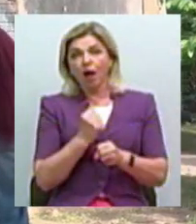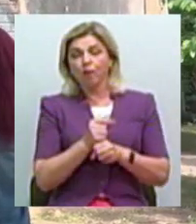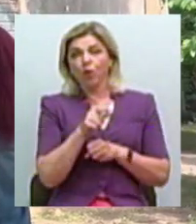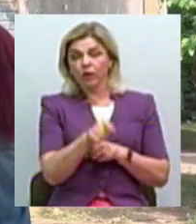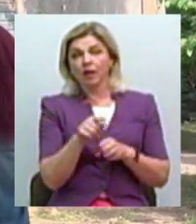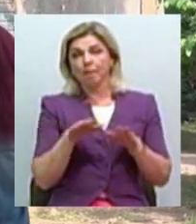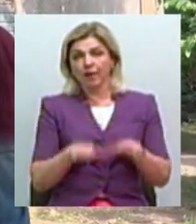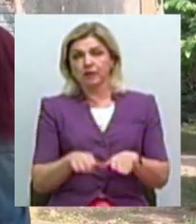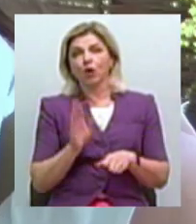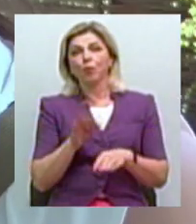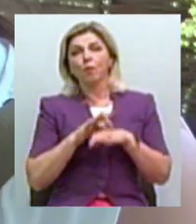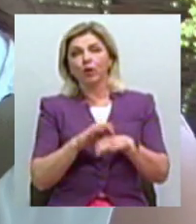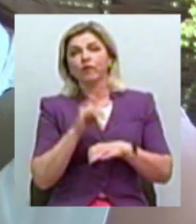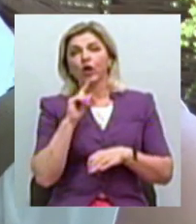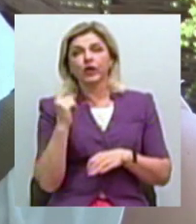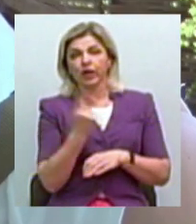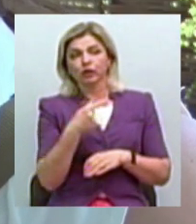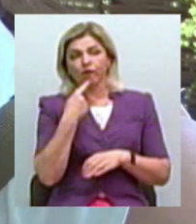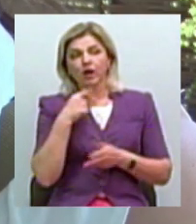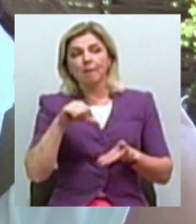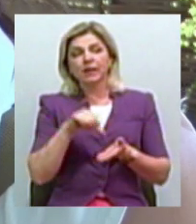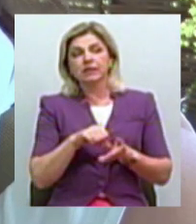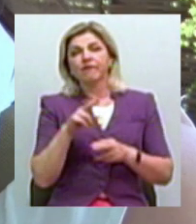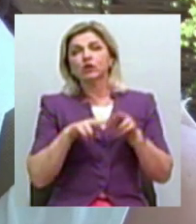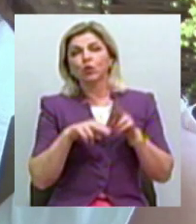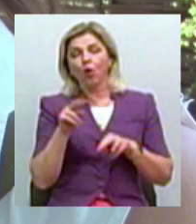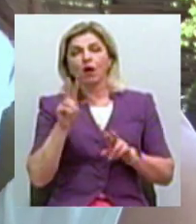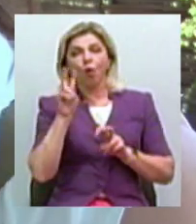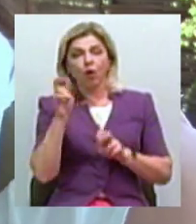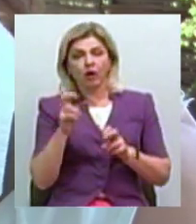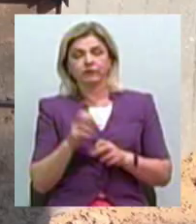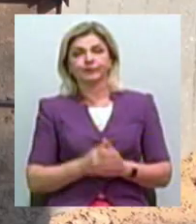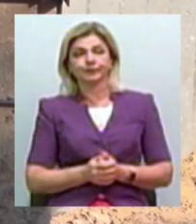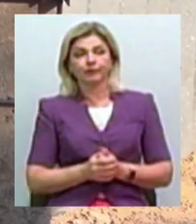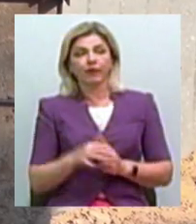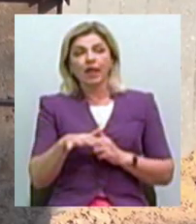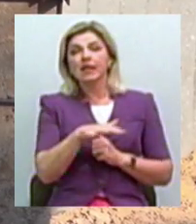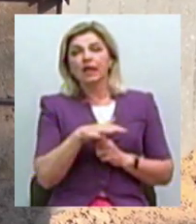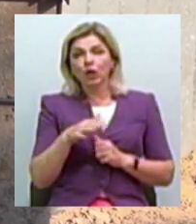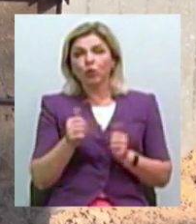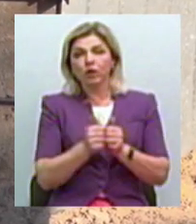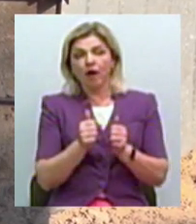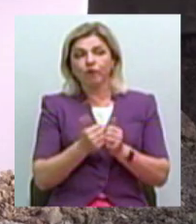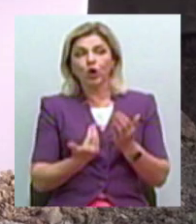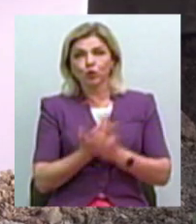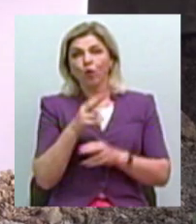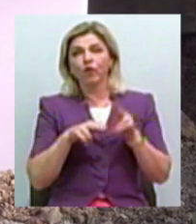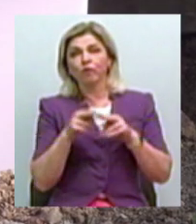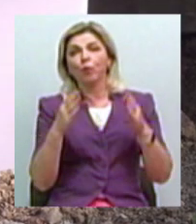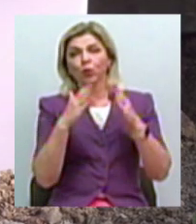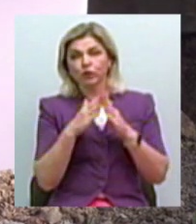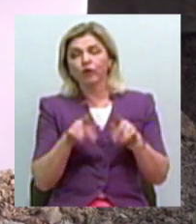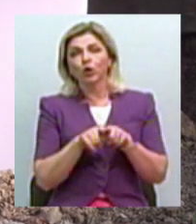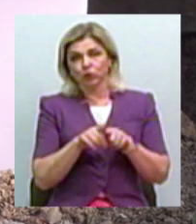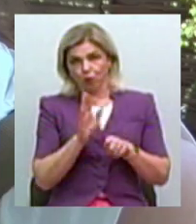орієнтовно проводитимуть рік, говорить представник підрядної організації «Стройка» Денис Богдан. Територію навколо новозведеної будівлі також приведуть